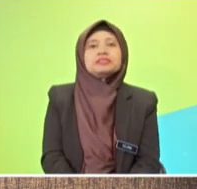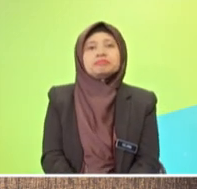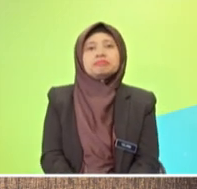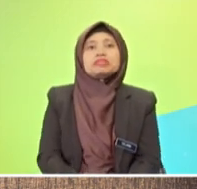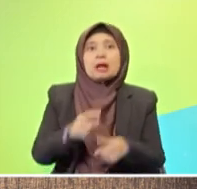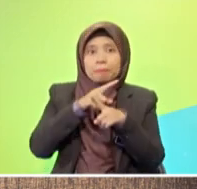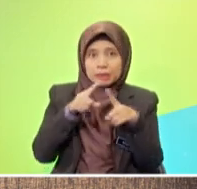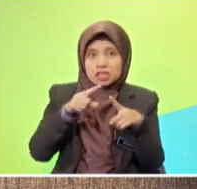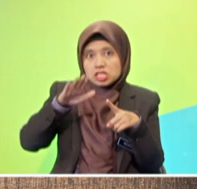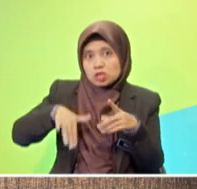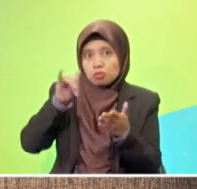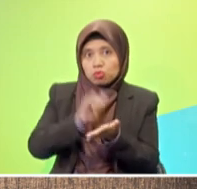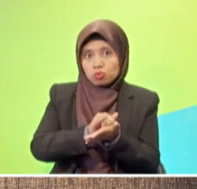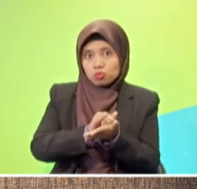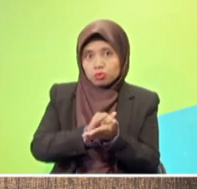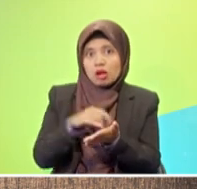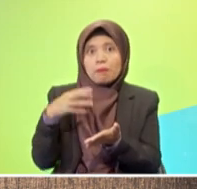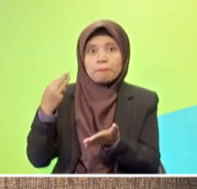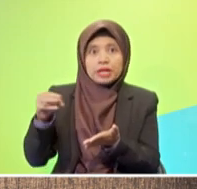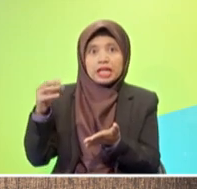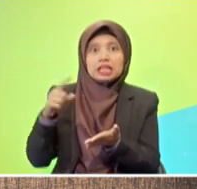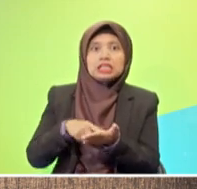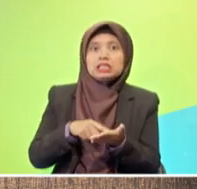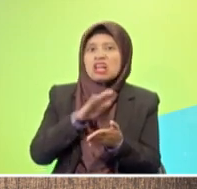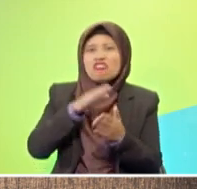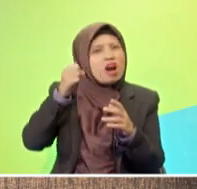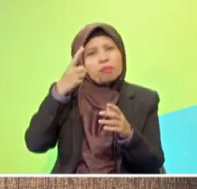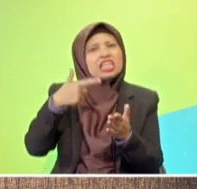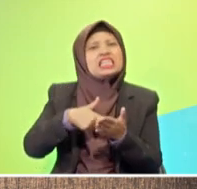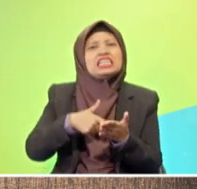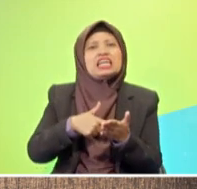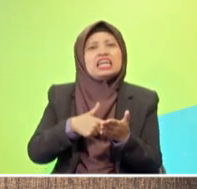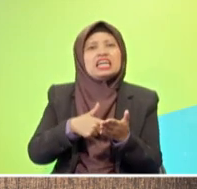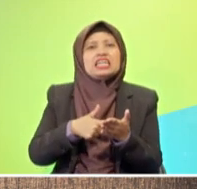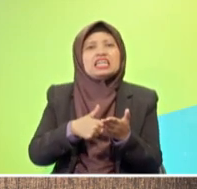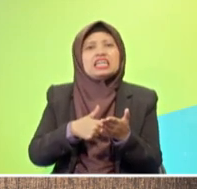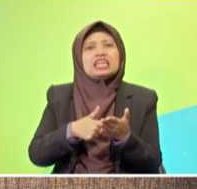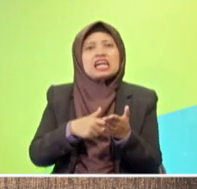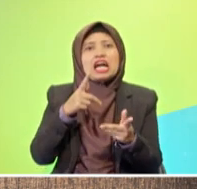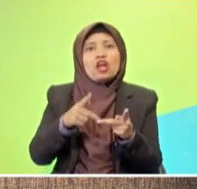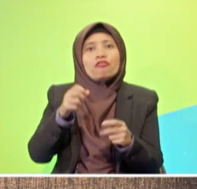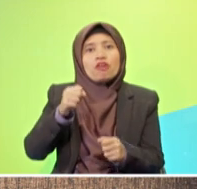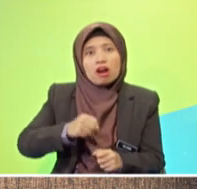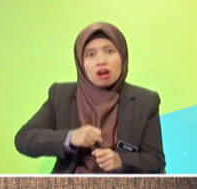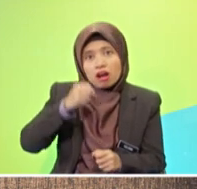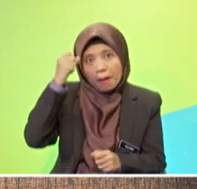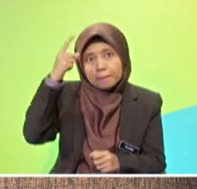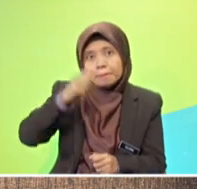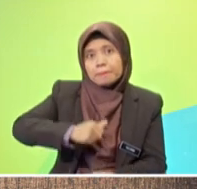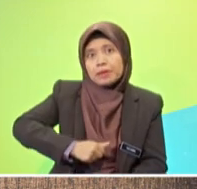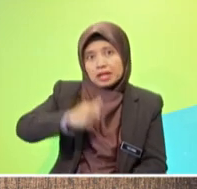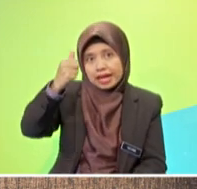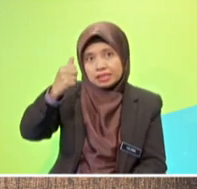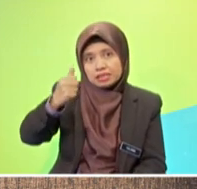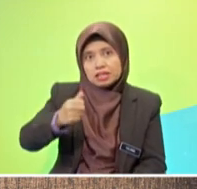tapi sebelum itu event mereka nih kurang paham lagi nih apa Sayang suruh angkat Kalau paham mereka pakai tapi apa sebenarnya